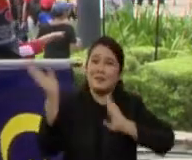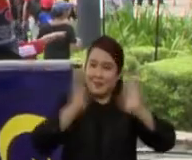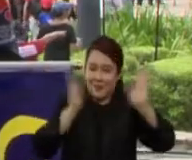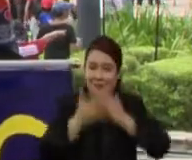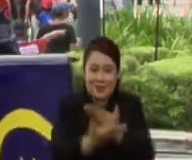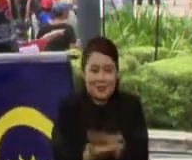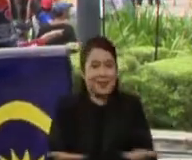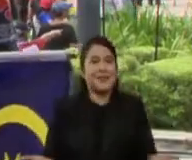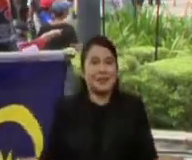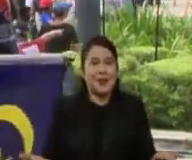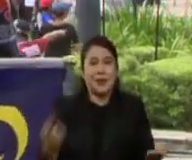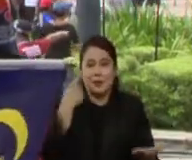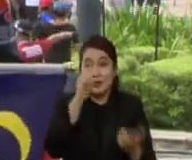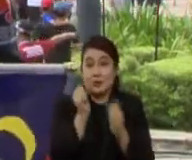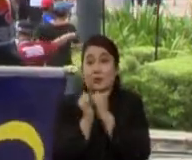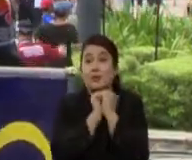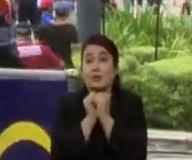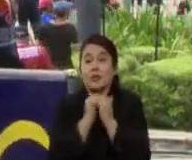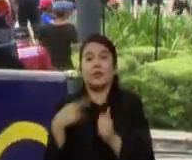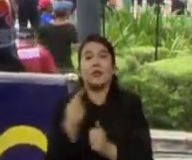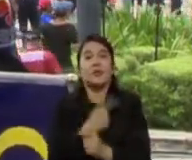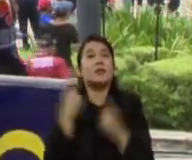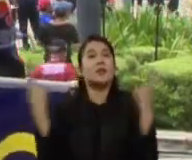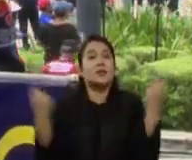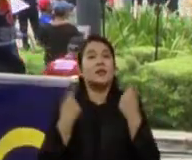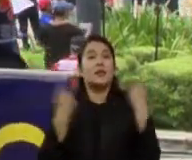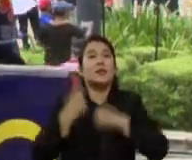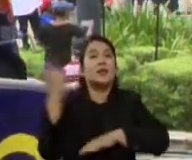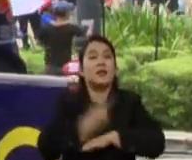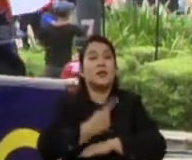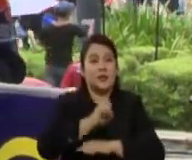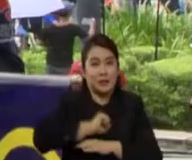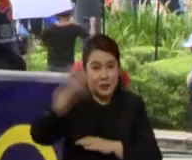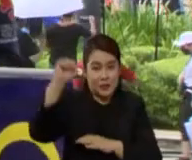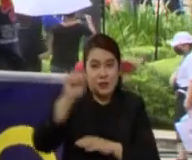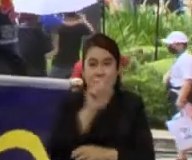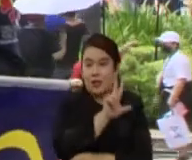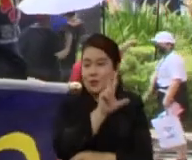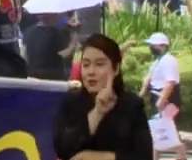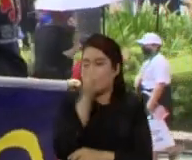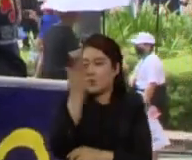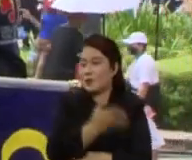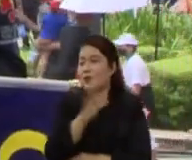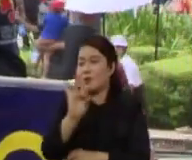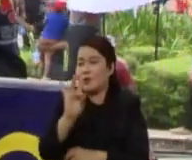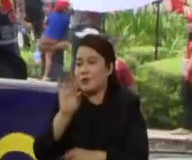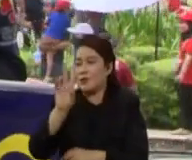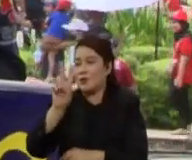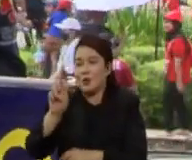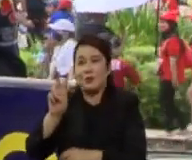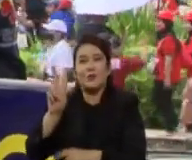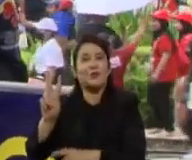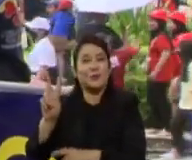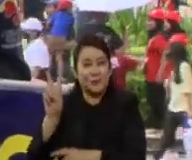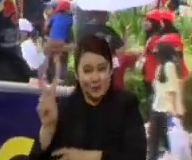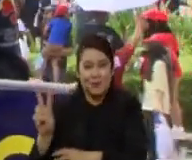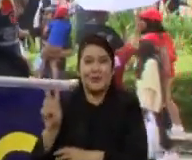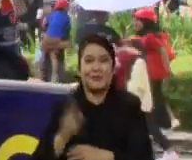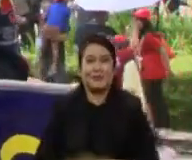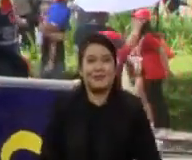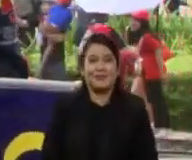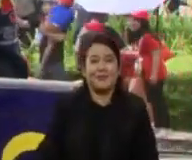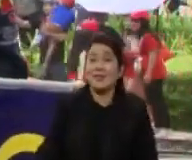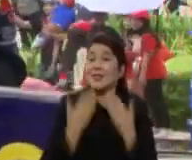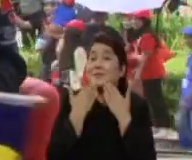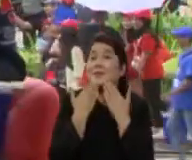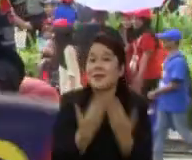dataran merdeka ini, untuk sama-sama kita raikan sambutan Hari Keramat 31 Ogos 2022.